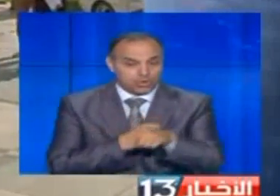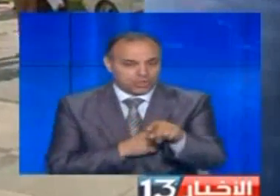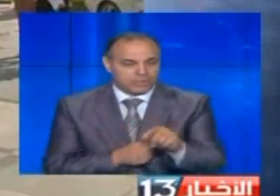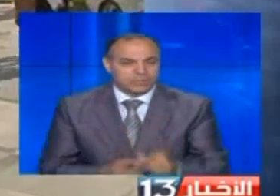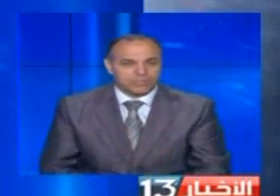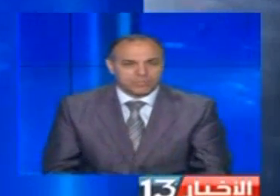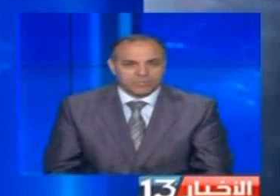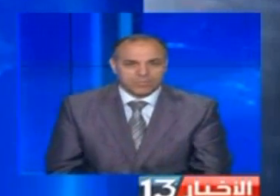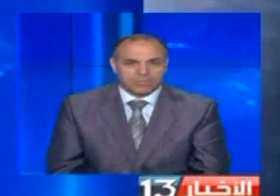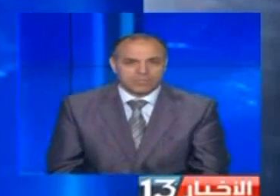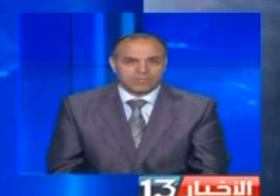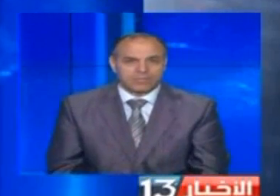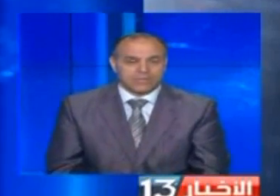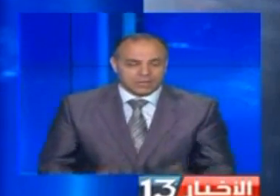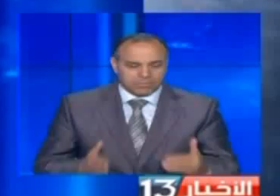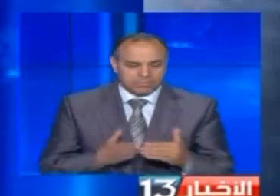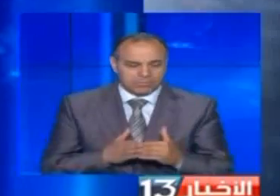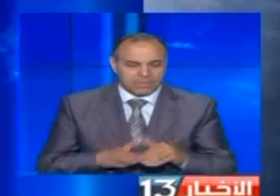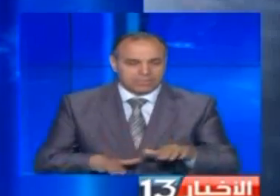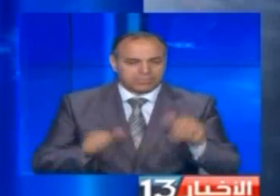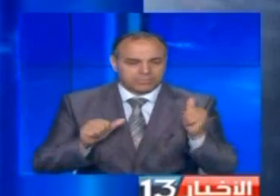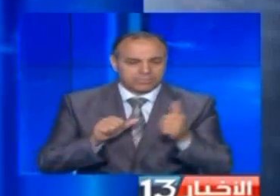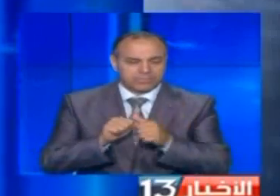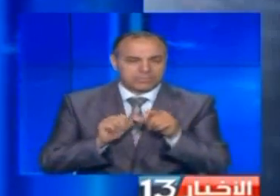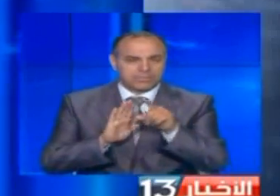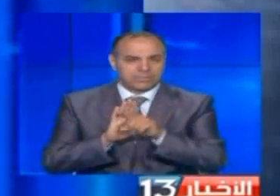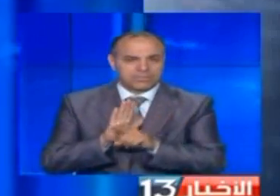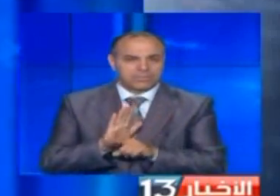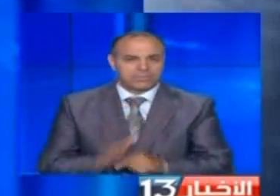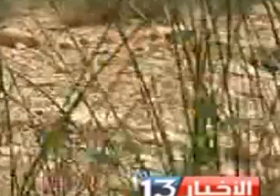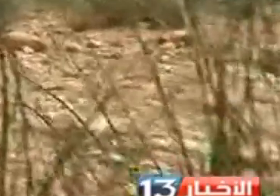القادم. ختام النشرة، وهذا تذكير بالعناوين.